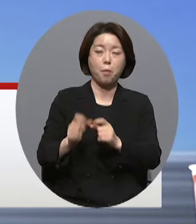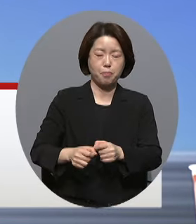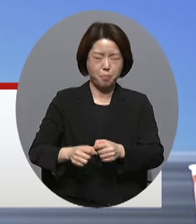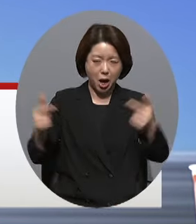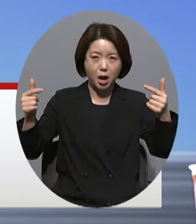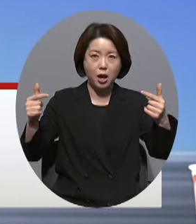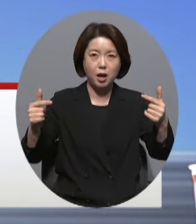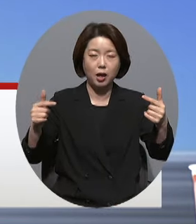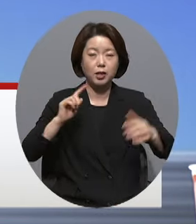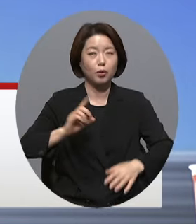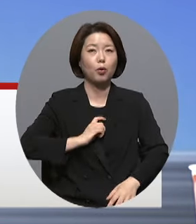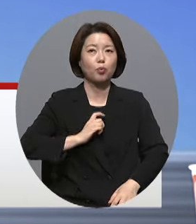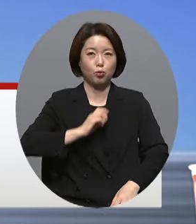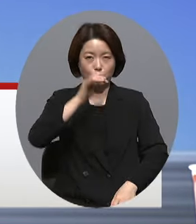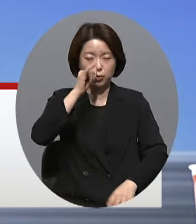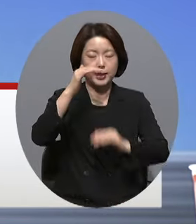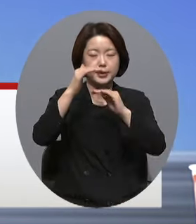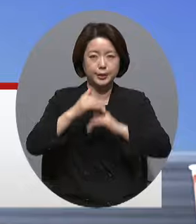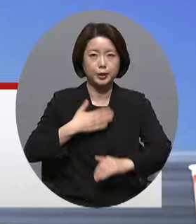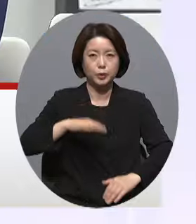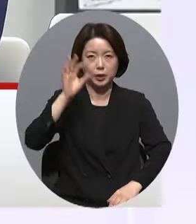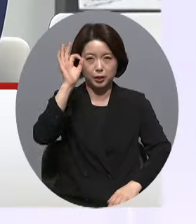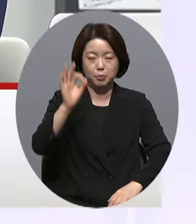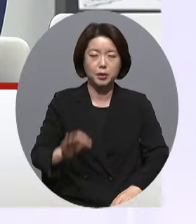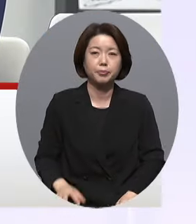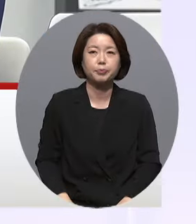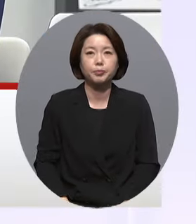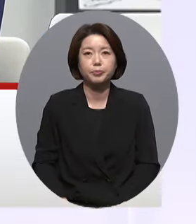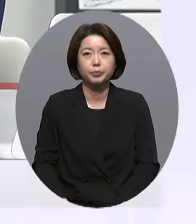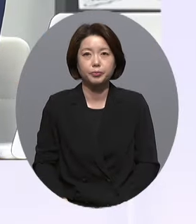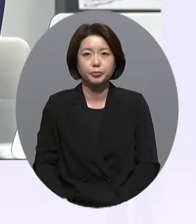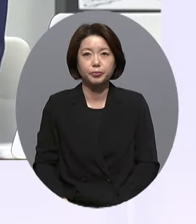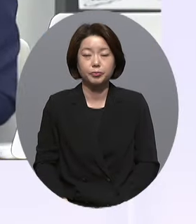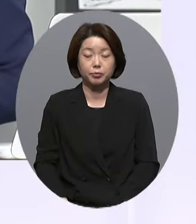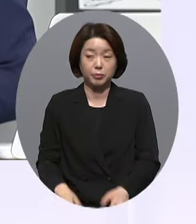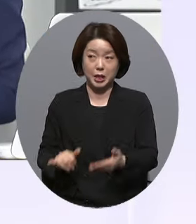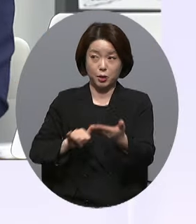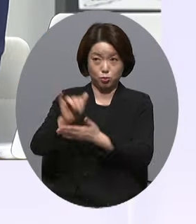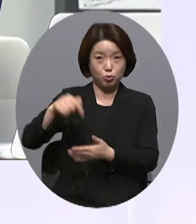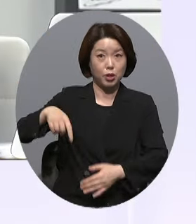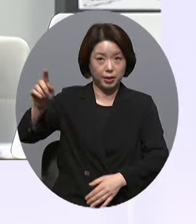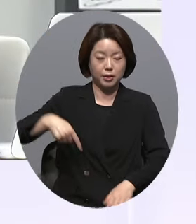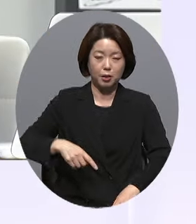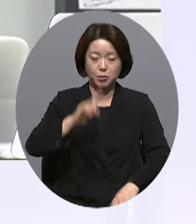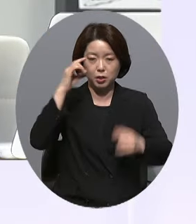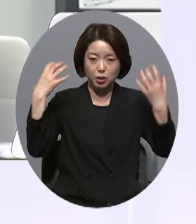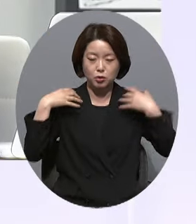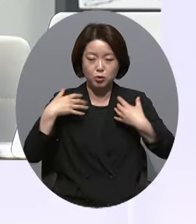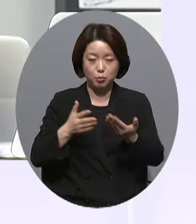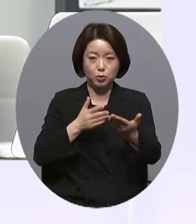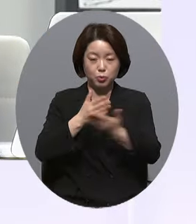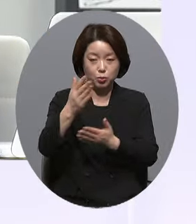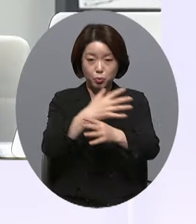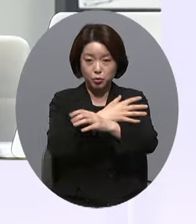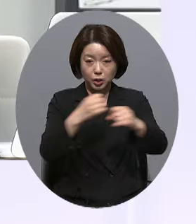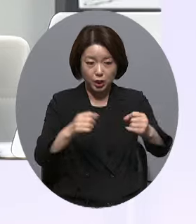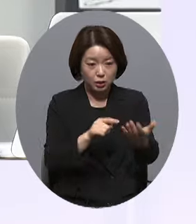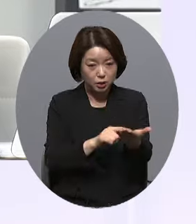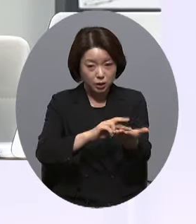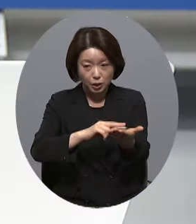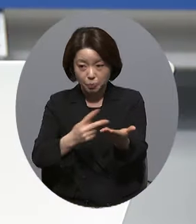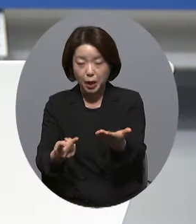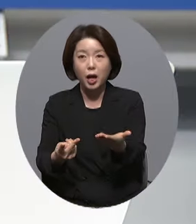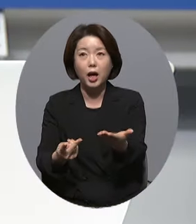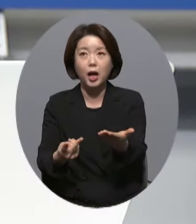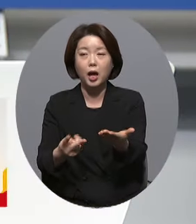했다. 이런 의혹이 있습니다. 그 내용 알아봅니다. 최 기자. 네, 이 순방을 다녀온 이후에 정부의 전용기 계약서가 수정이 됐다. 이 내용이 파악이